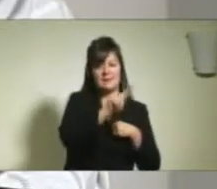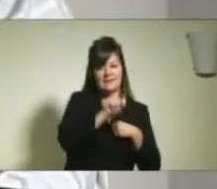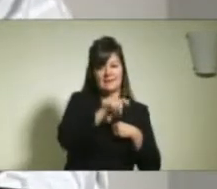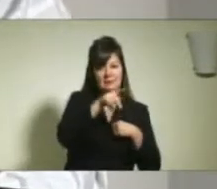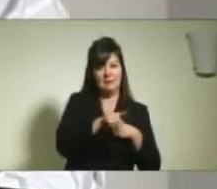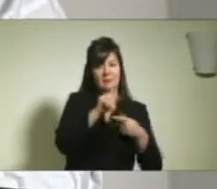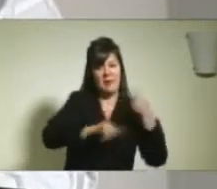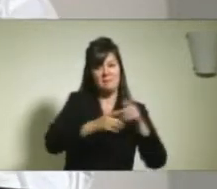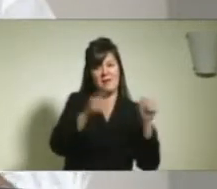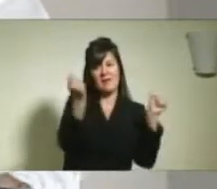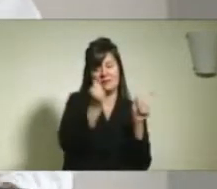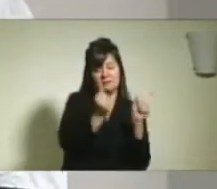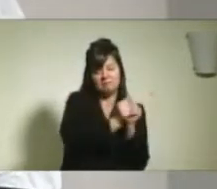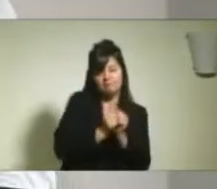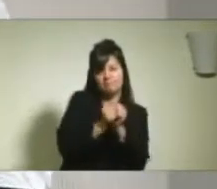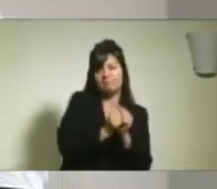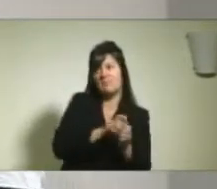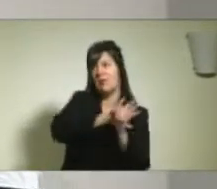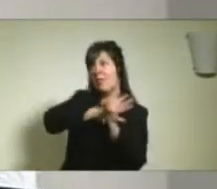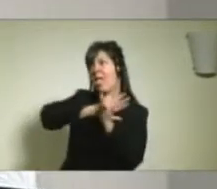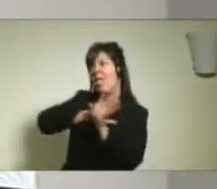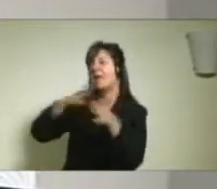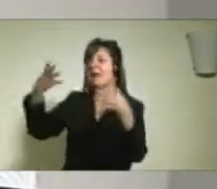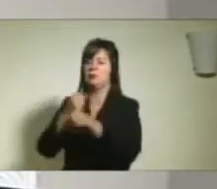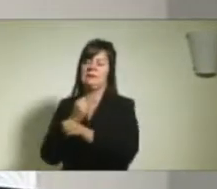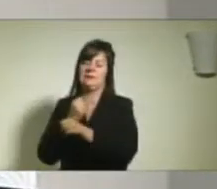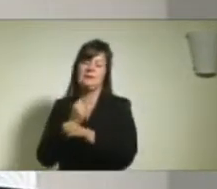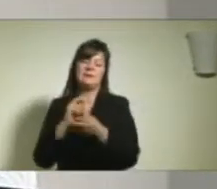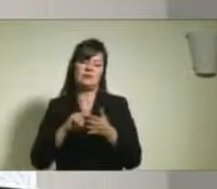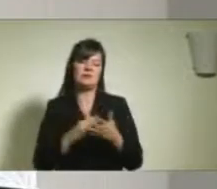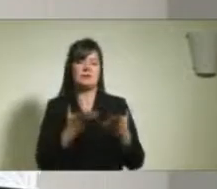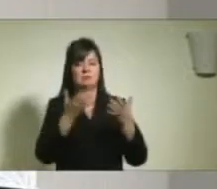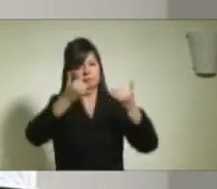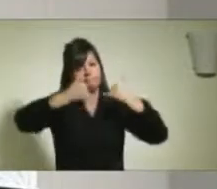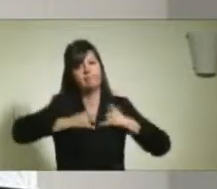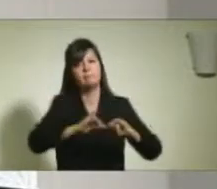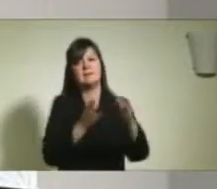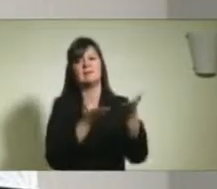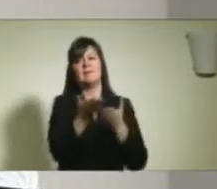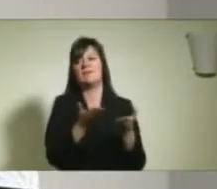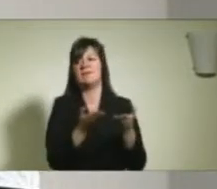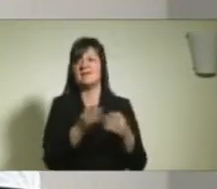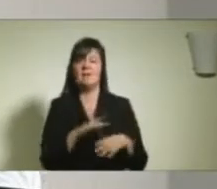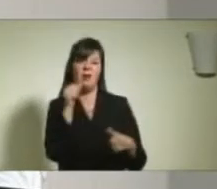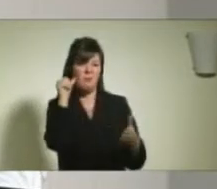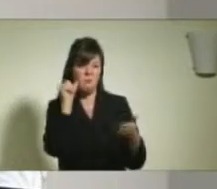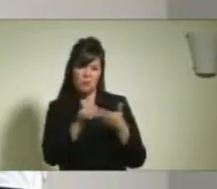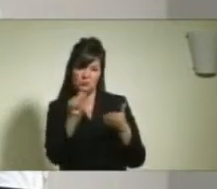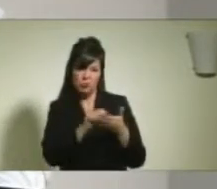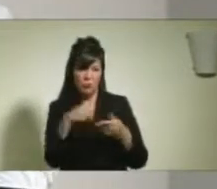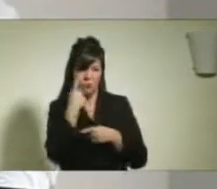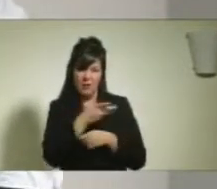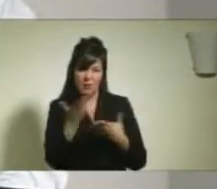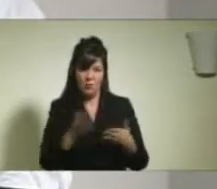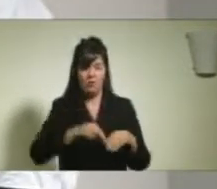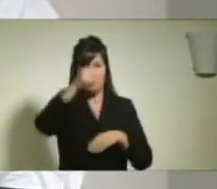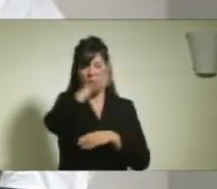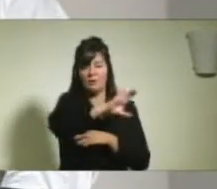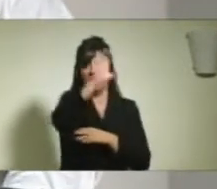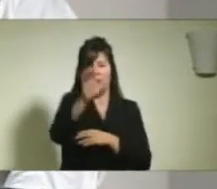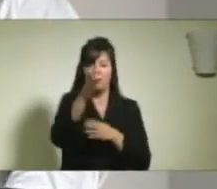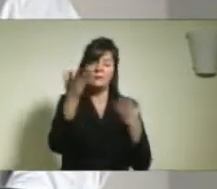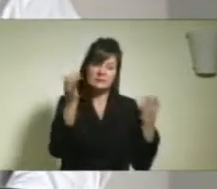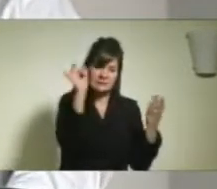peu... ça vous donne une idée du caractère essentiel du bureau de poste dans le nord du Canada. Maintenant, je voudrais parler des services bancaires.